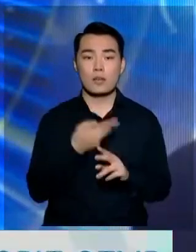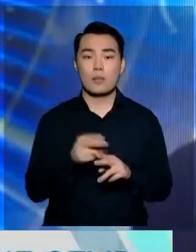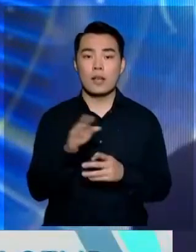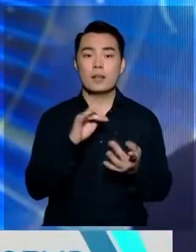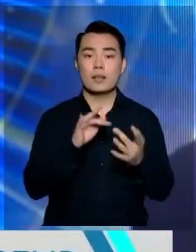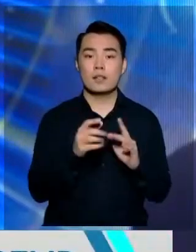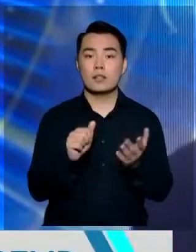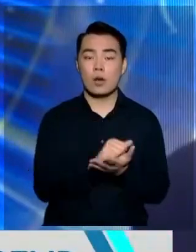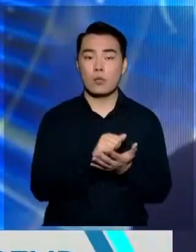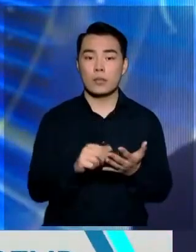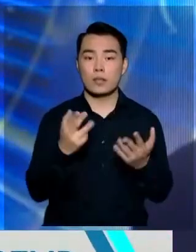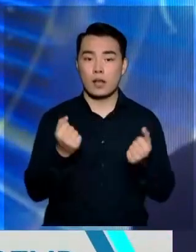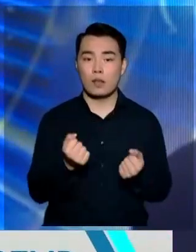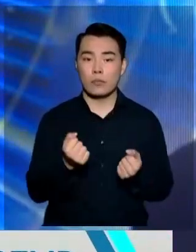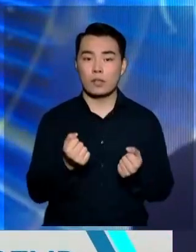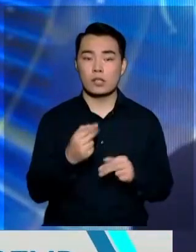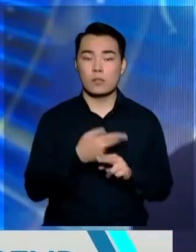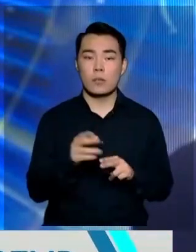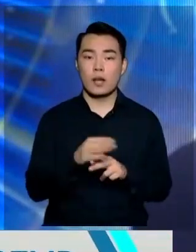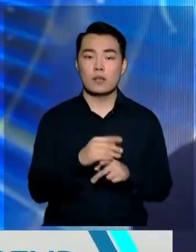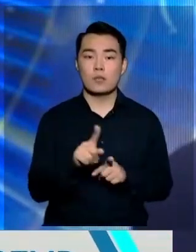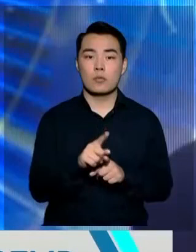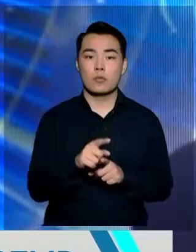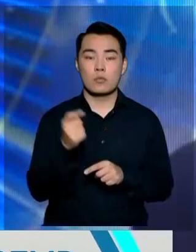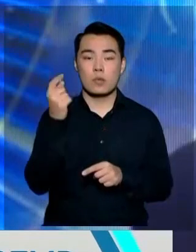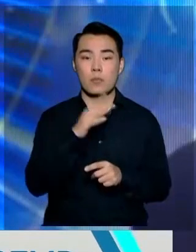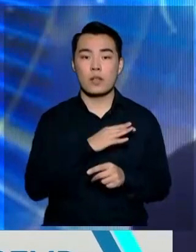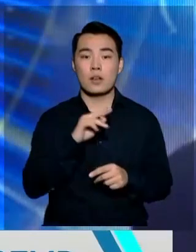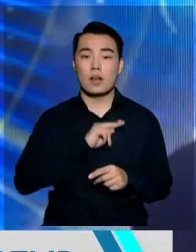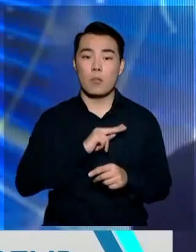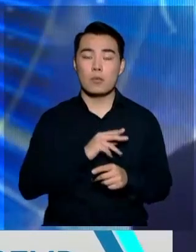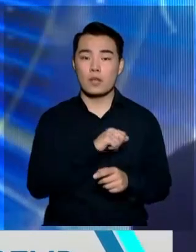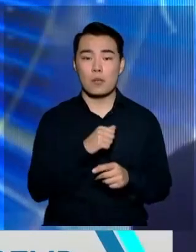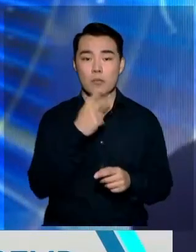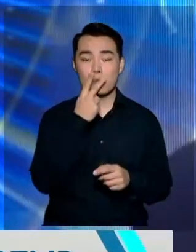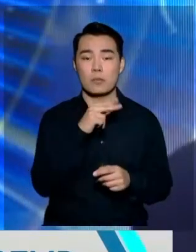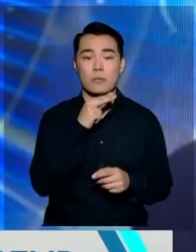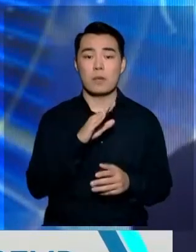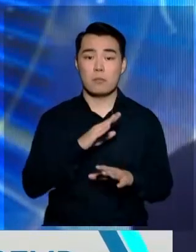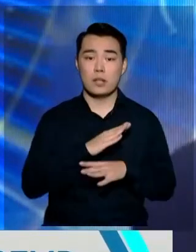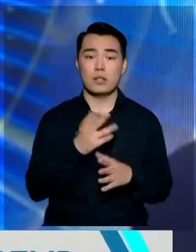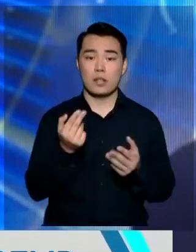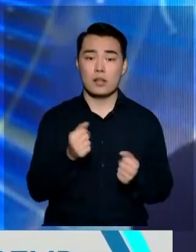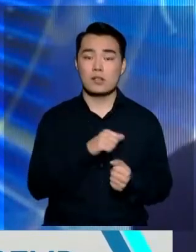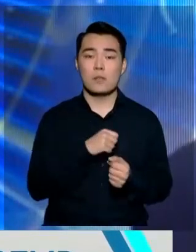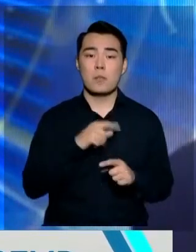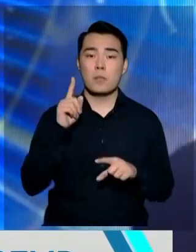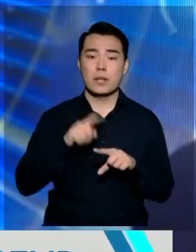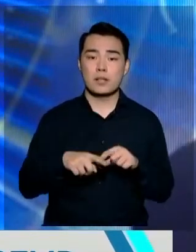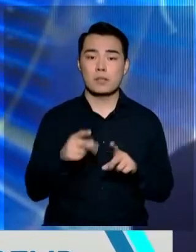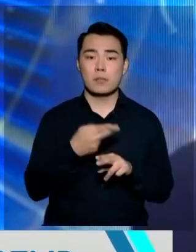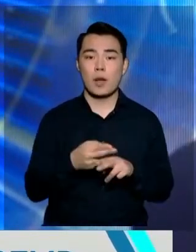цифрлық құжаттар дейміз. Енді уже өздеріңіз қолданып үйренген шығарсыз, мысалы қыз шұғыл түрде ма,